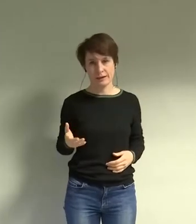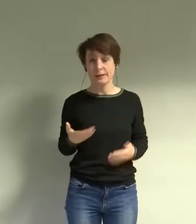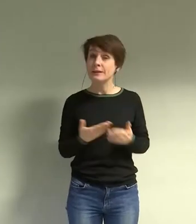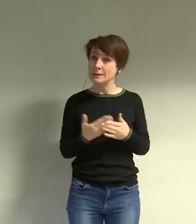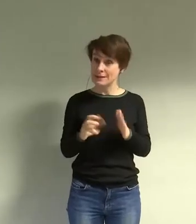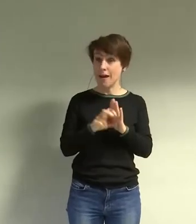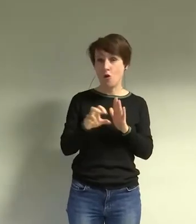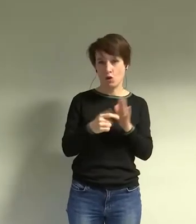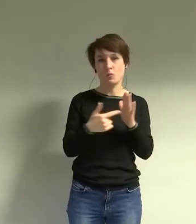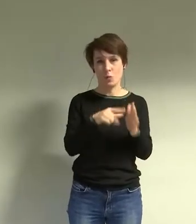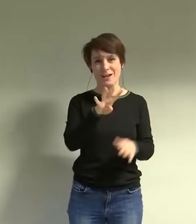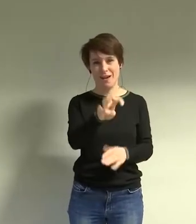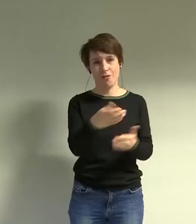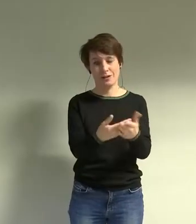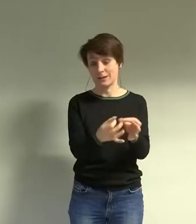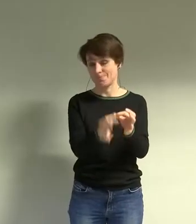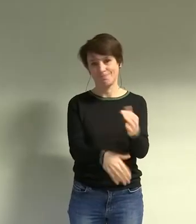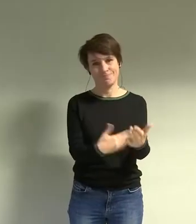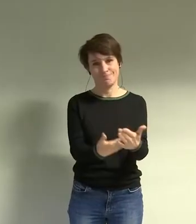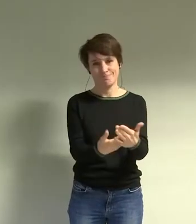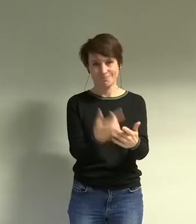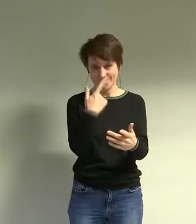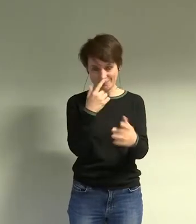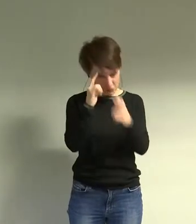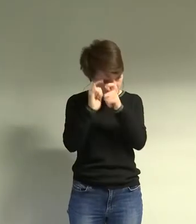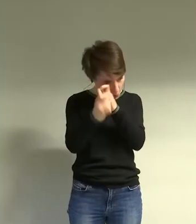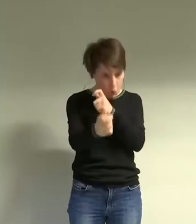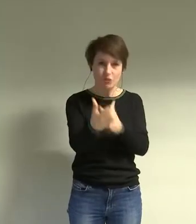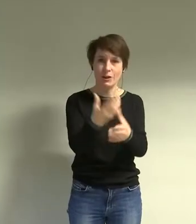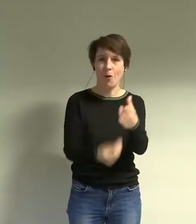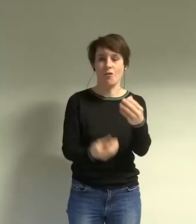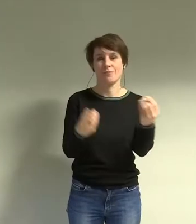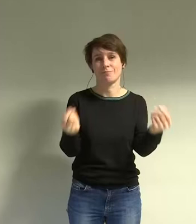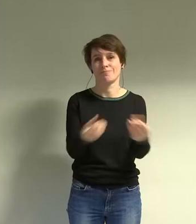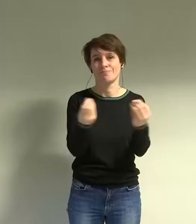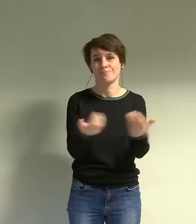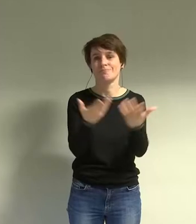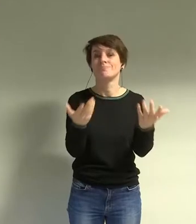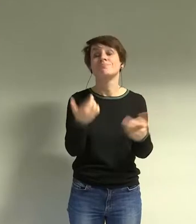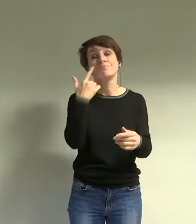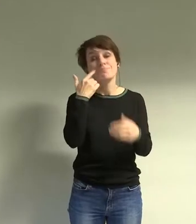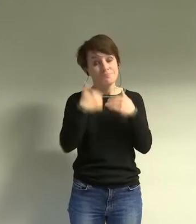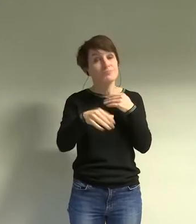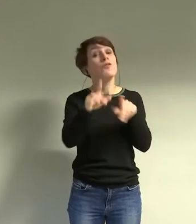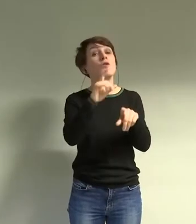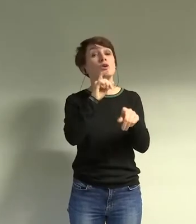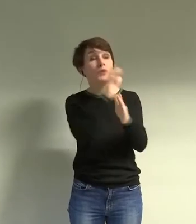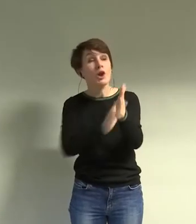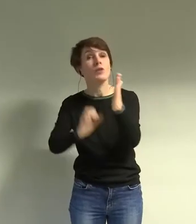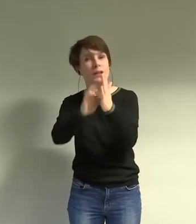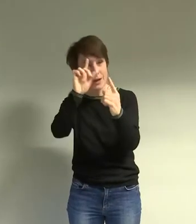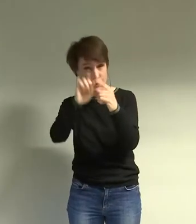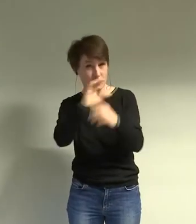si je peux l'appeler ainsi un manque de cohérence vous pourra certainement reparler dans le cadre de la délibération sur les cci des outils